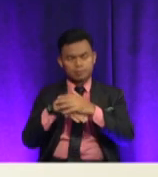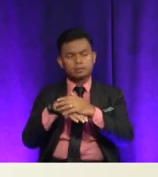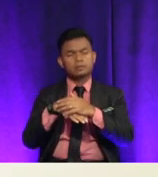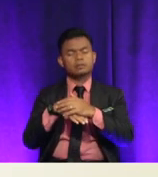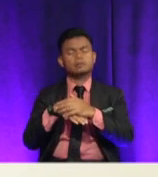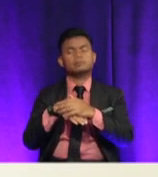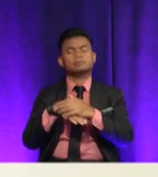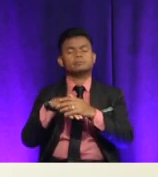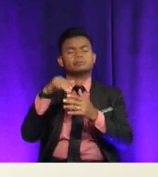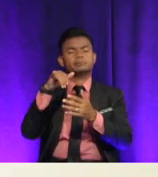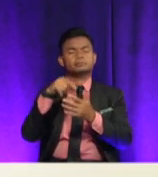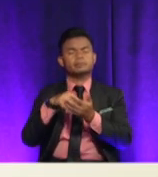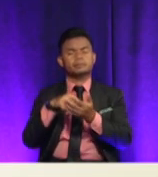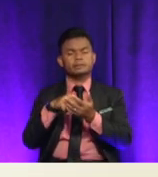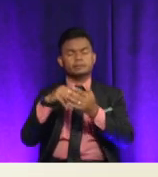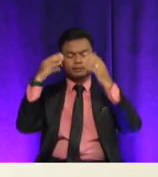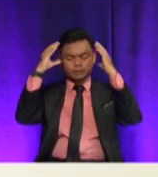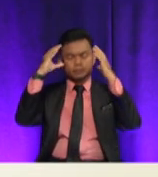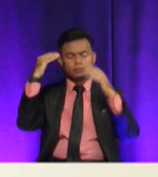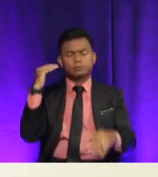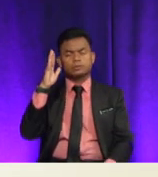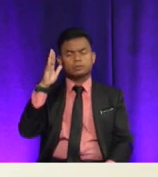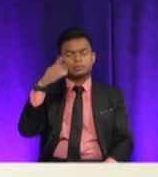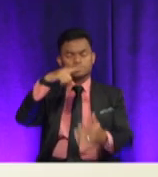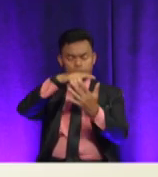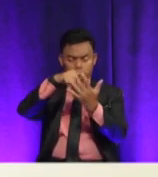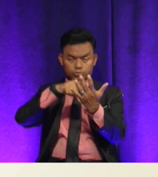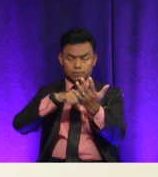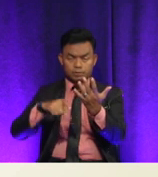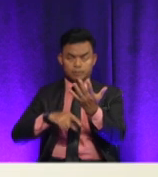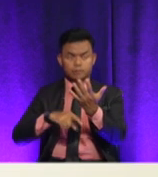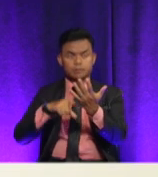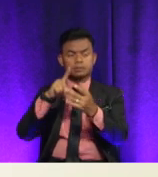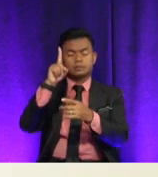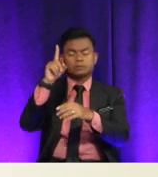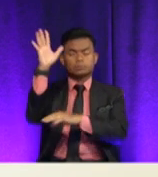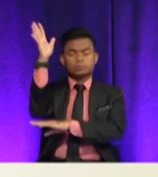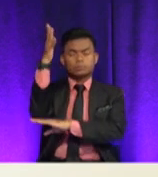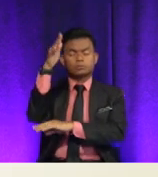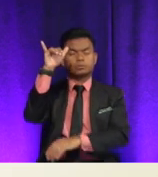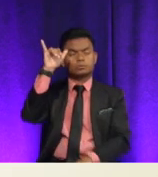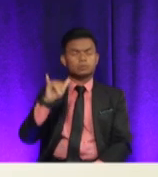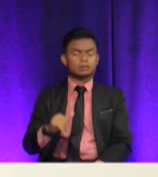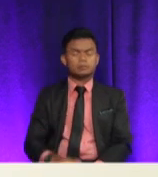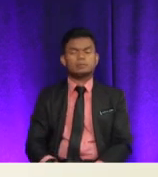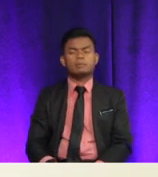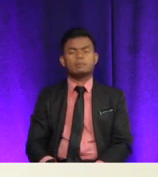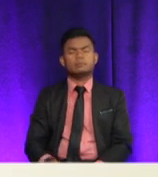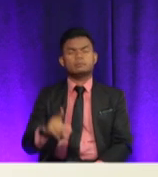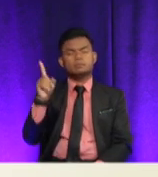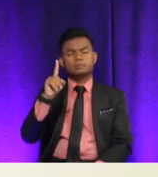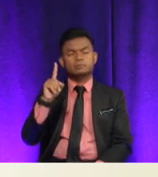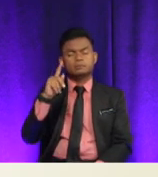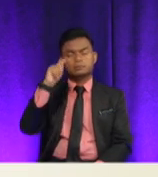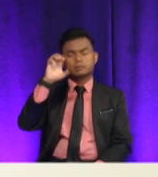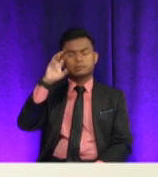dan persoalan lebih suka melukis sepohon toko Oke sepohon pokok yang mana tema ini dianya akan